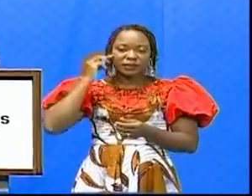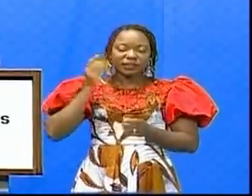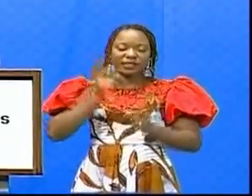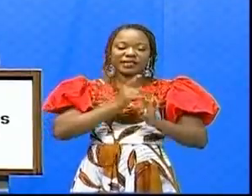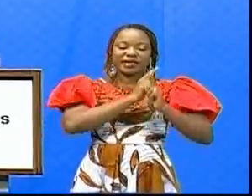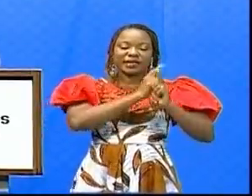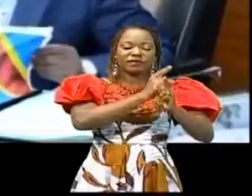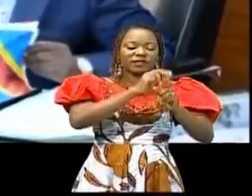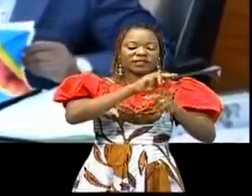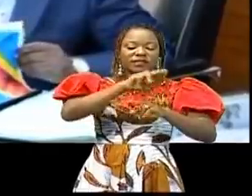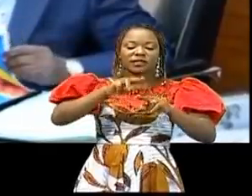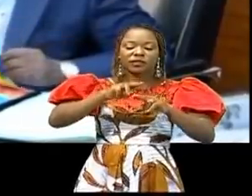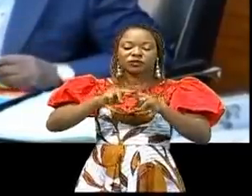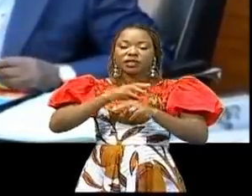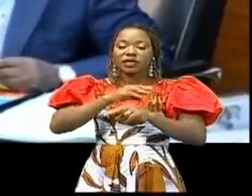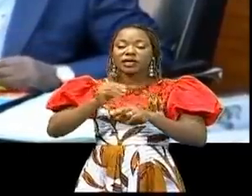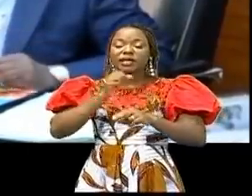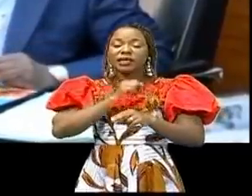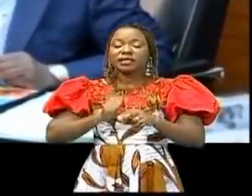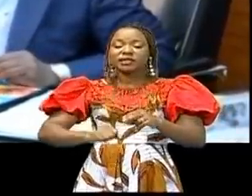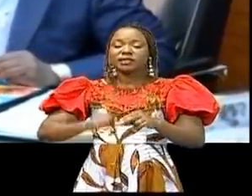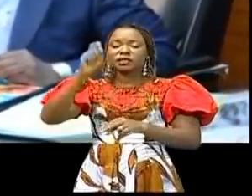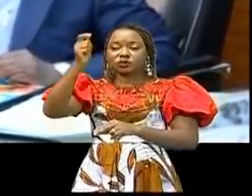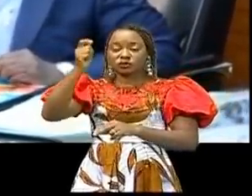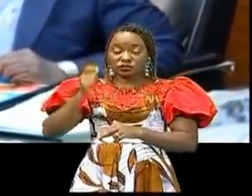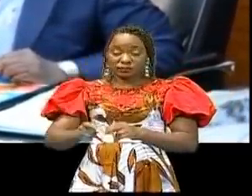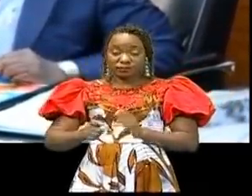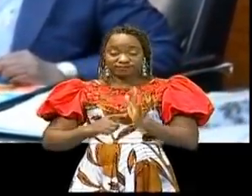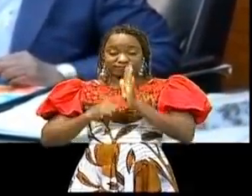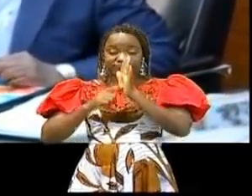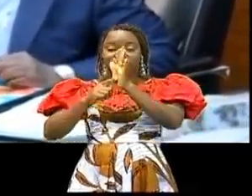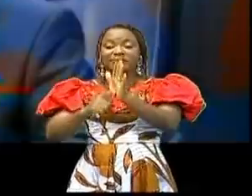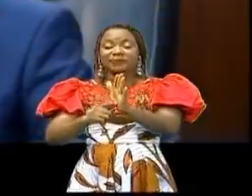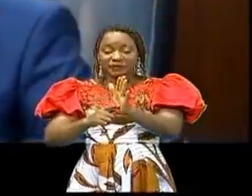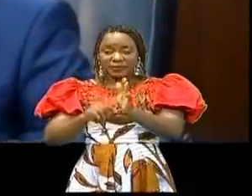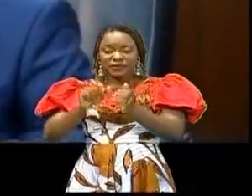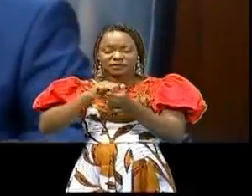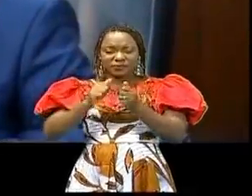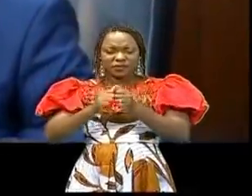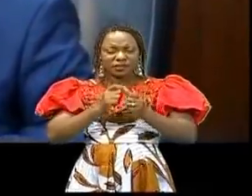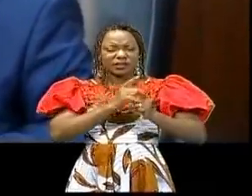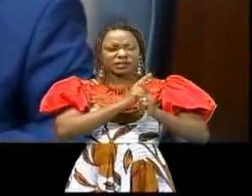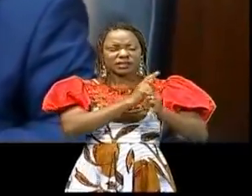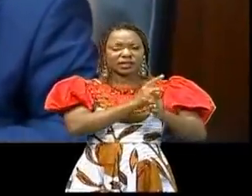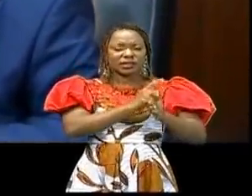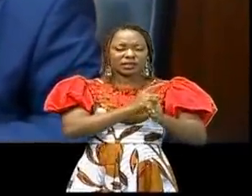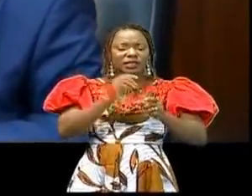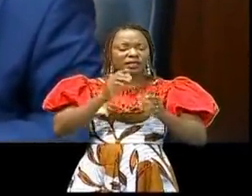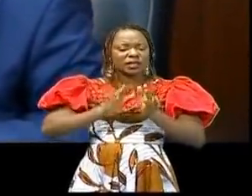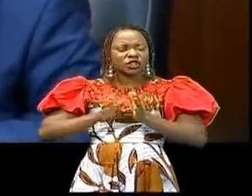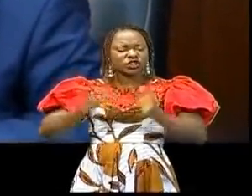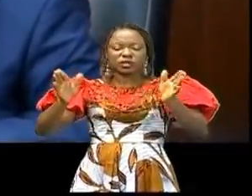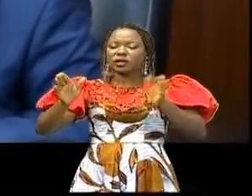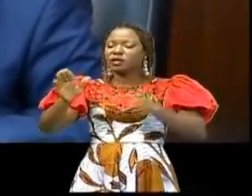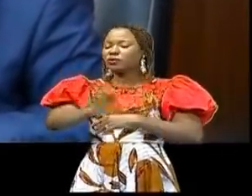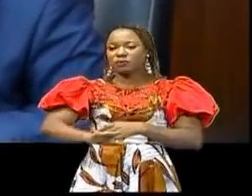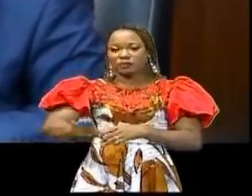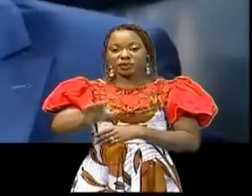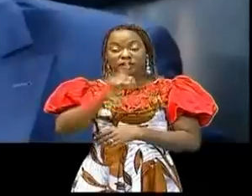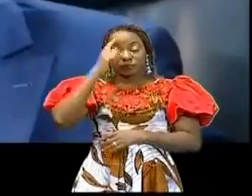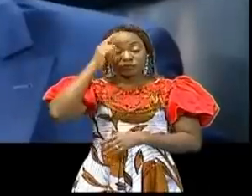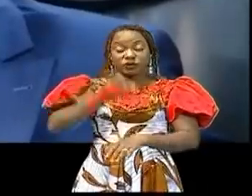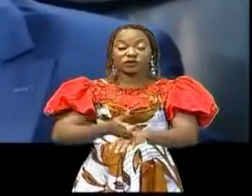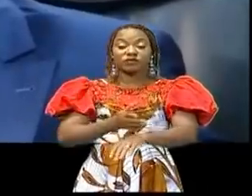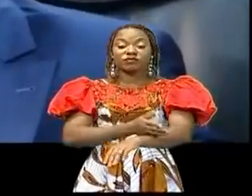Défense nationale et ancien combattant a présenté les particularités sécuritaires sur l'ensemble du pays. Concernant